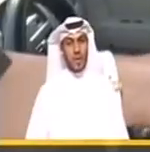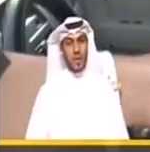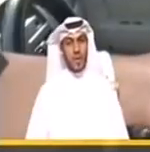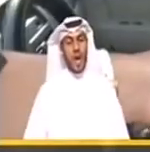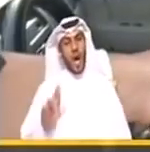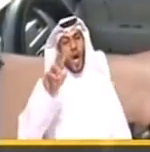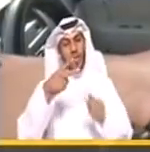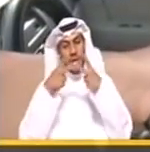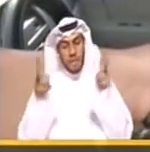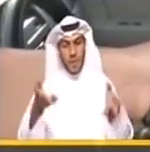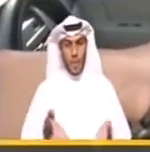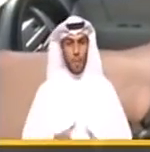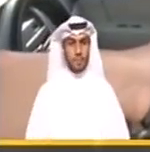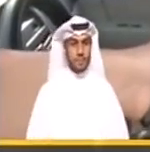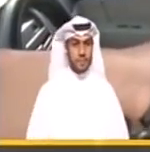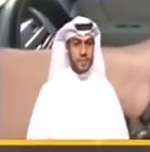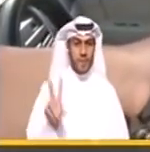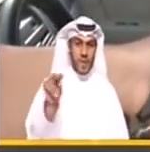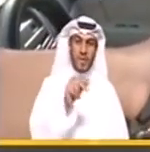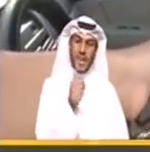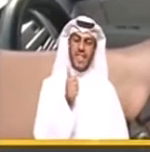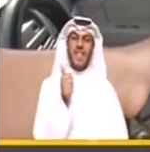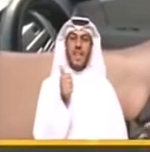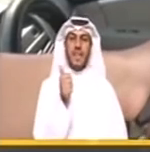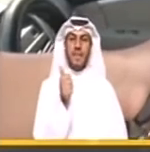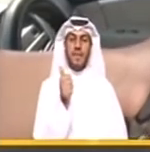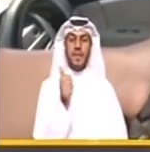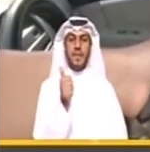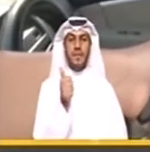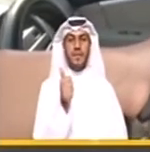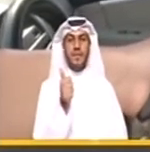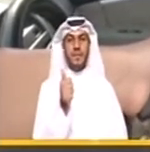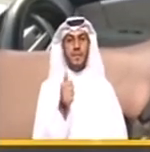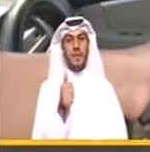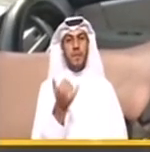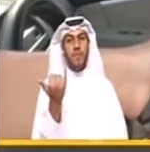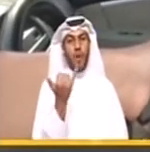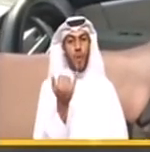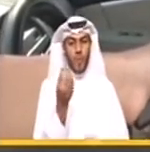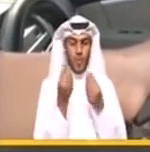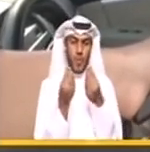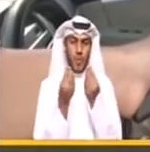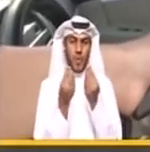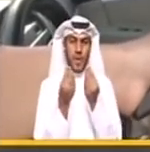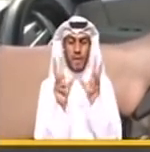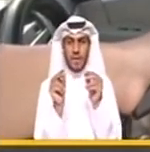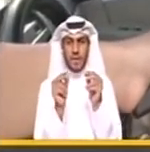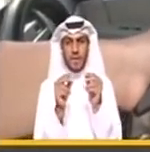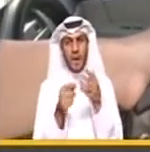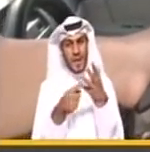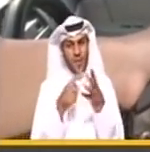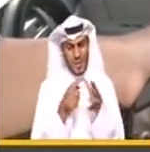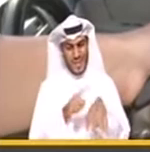هي إلى حد ما فيها كنترول، يعني الأمر منضبط، بس هو الواحد محتاج إن هو يمانج هيز تايم، يعني لو هو بدري